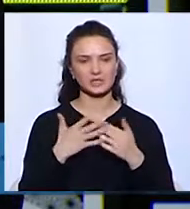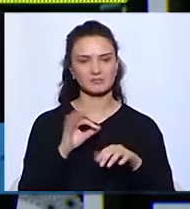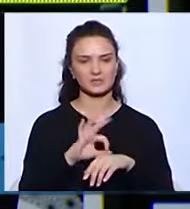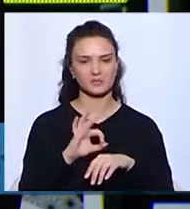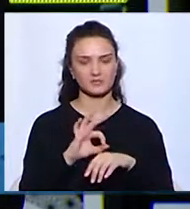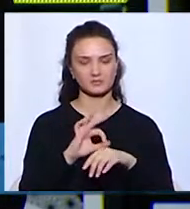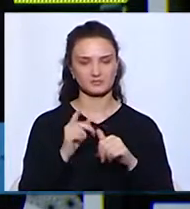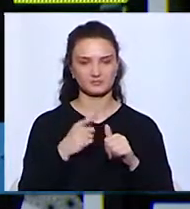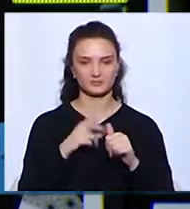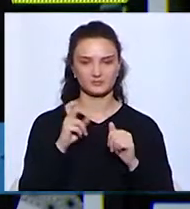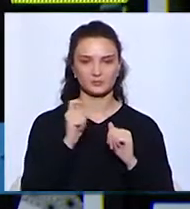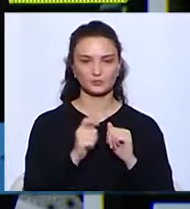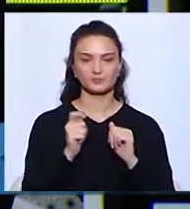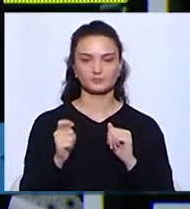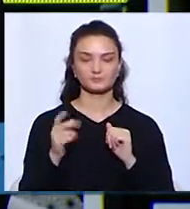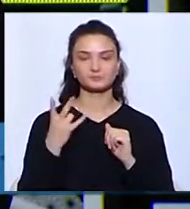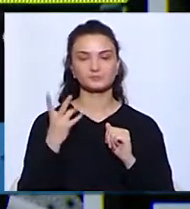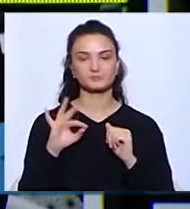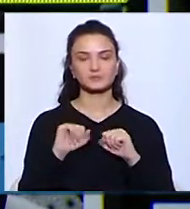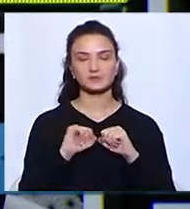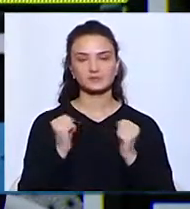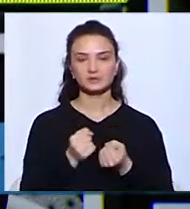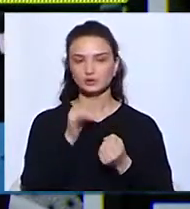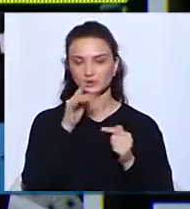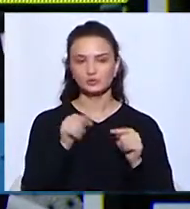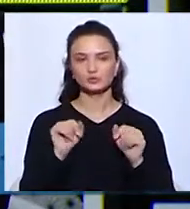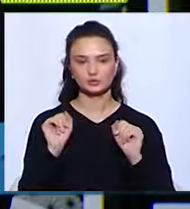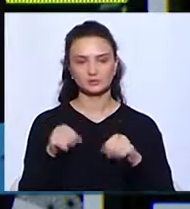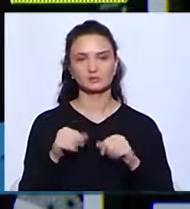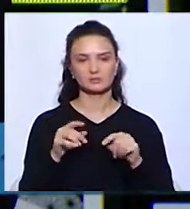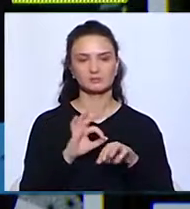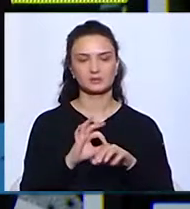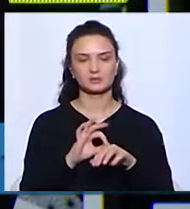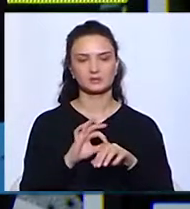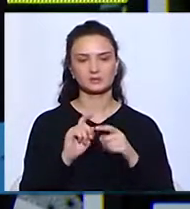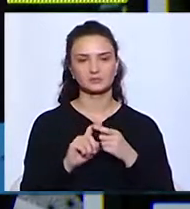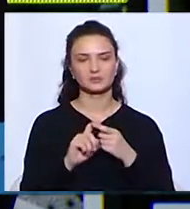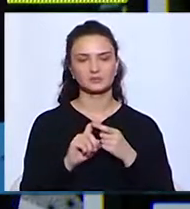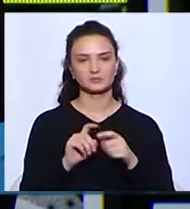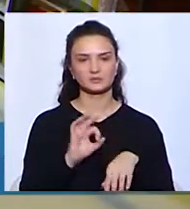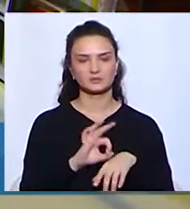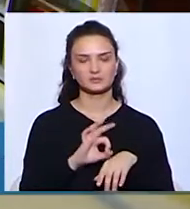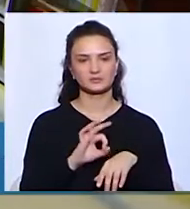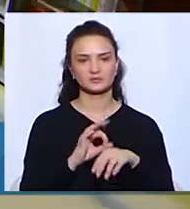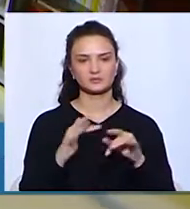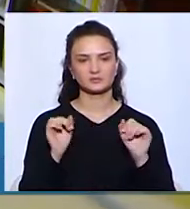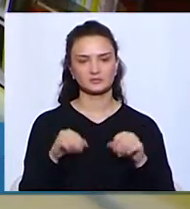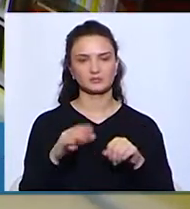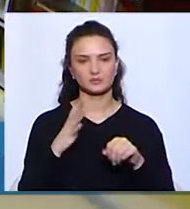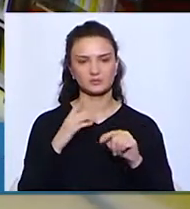დაავადებებს უწოდებთ. მაგრამ ზამთრის სეზონზე შესაძლებელია ინფექციური დიარეები